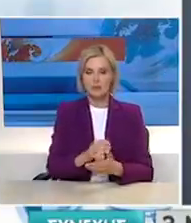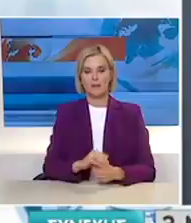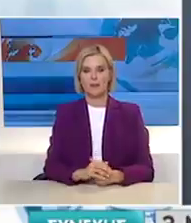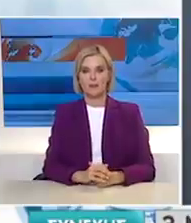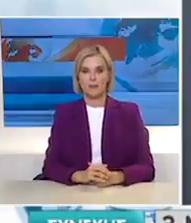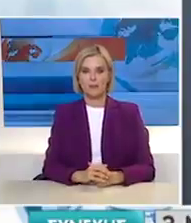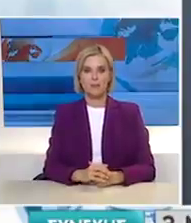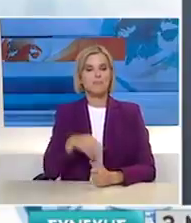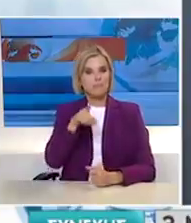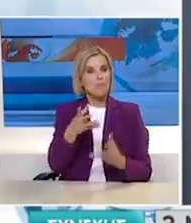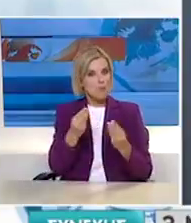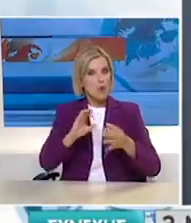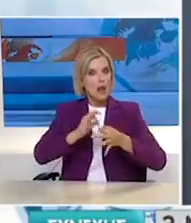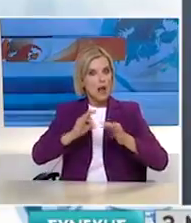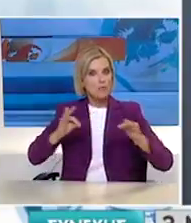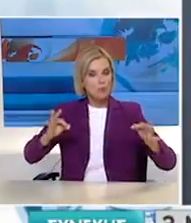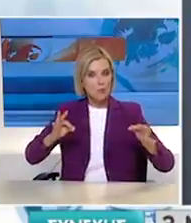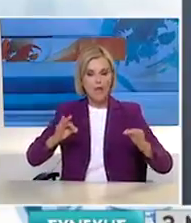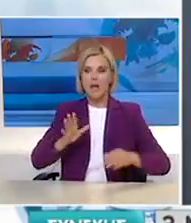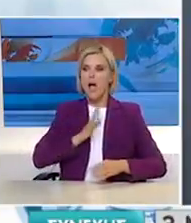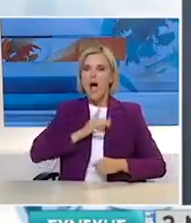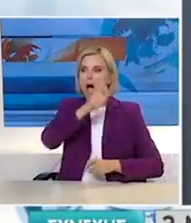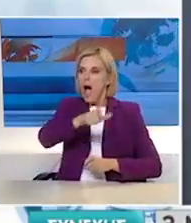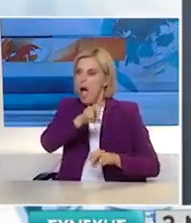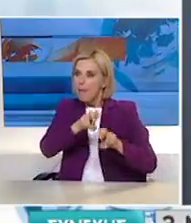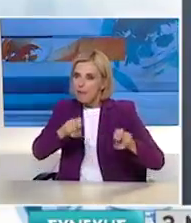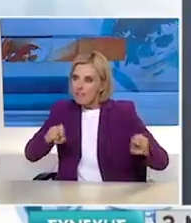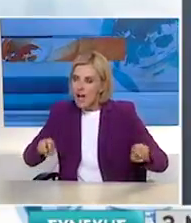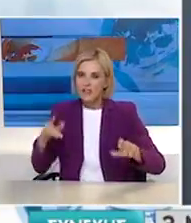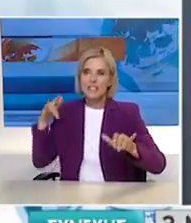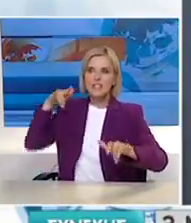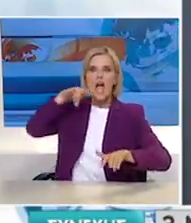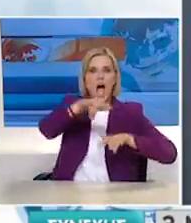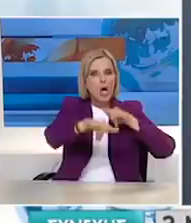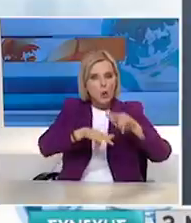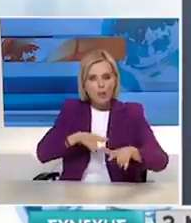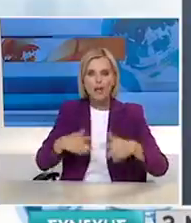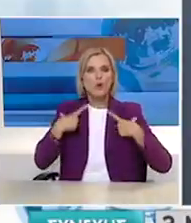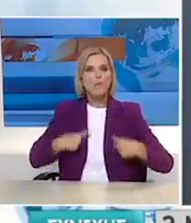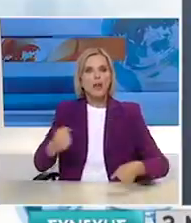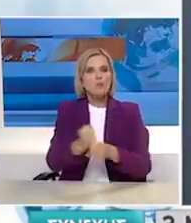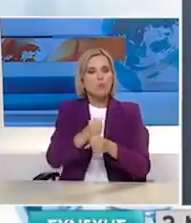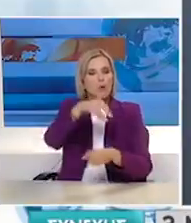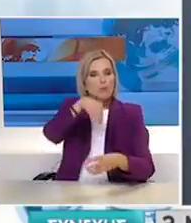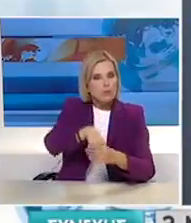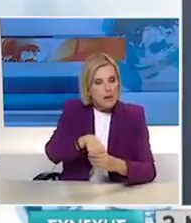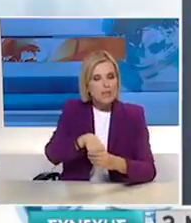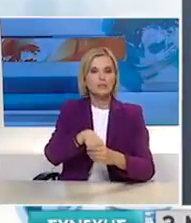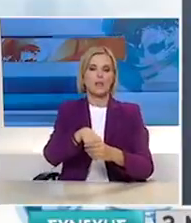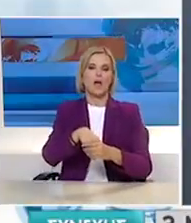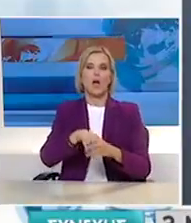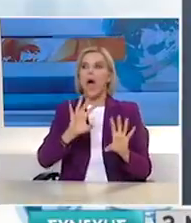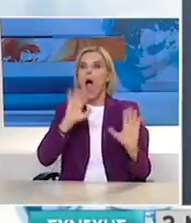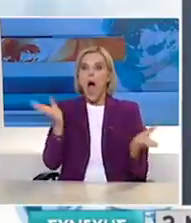είναι εξαιρετικά λεπτομερείς όσον αφορά τους επιβάτες, το αεροπλάνο, τα μέλη πληρώματος του αεροπλάνου, την αντιμετώπιση